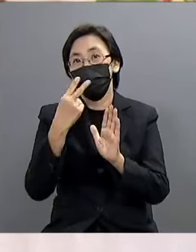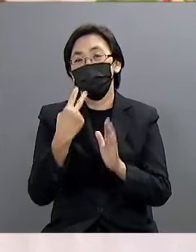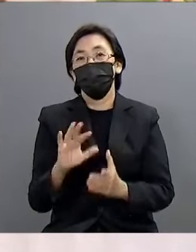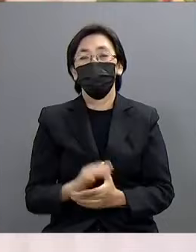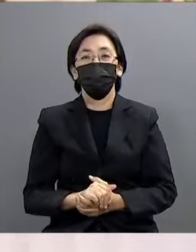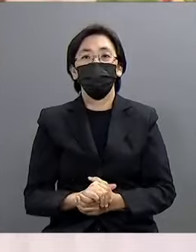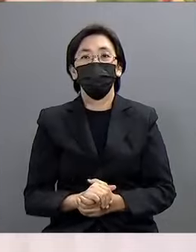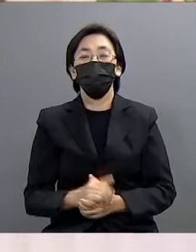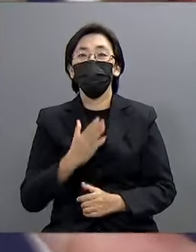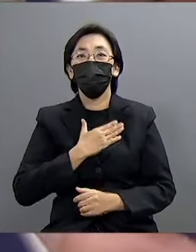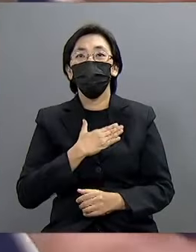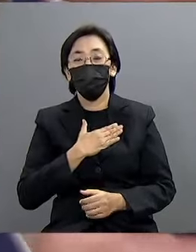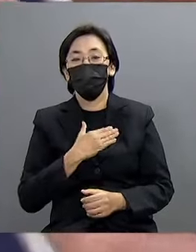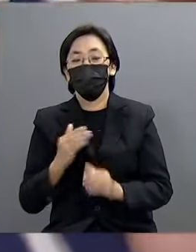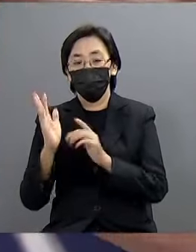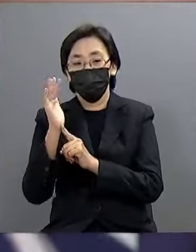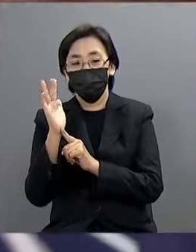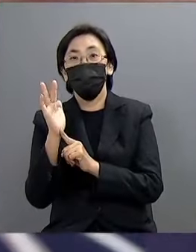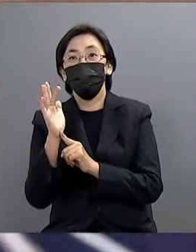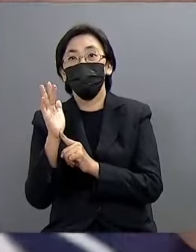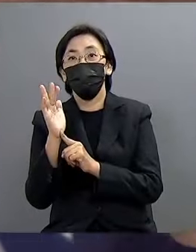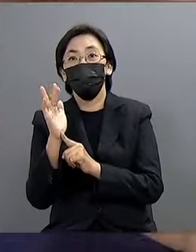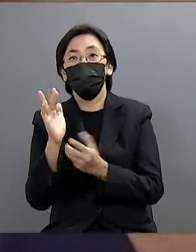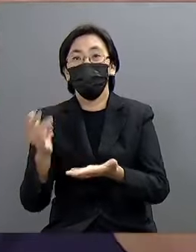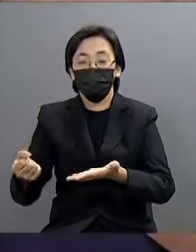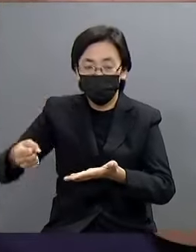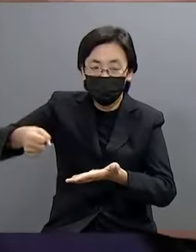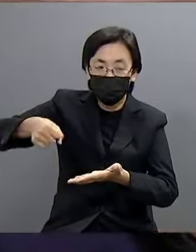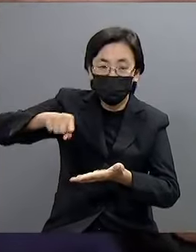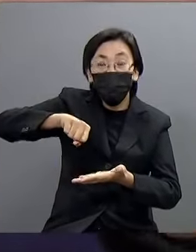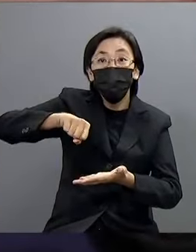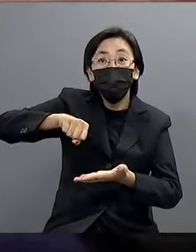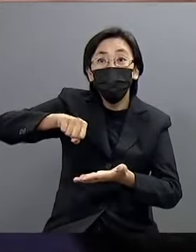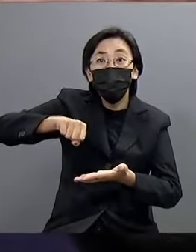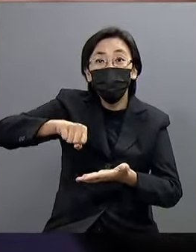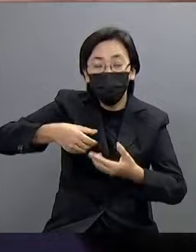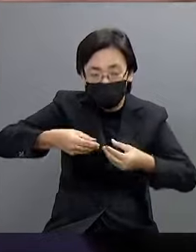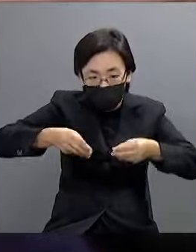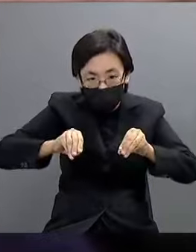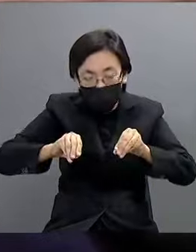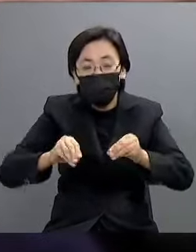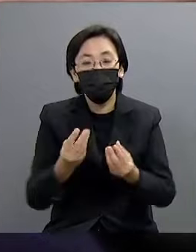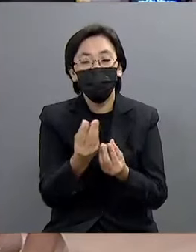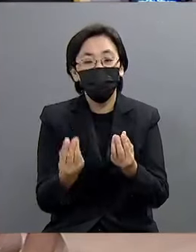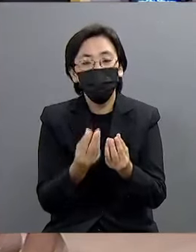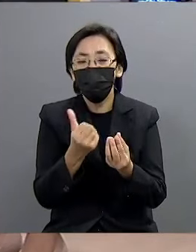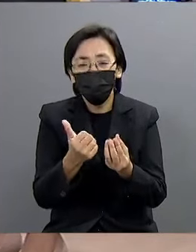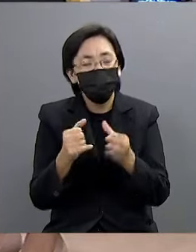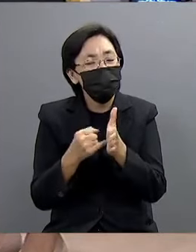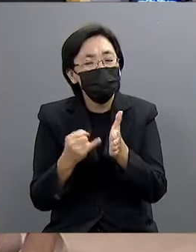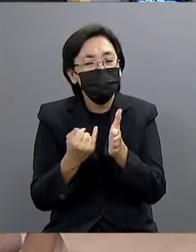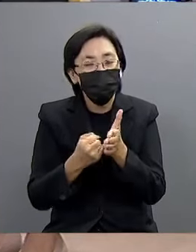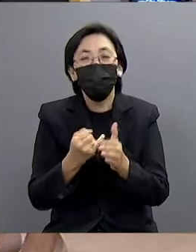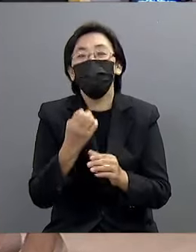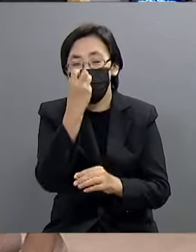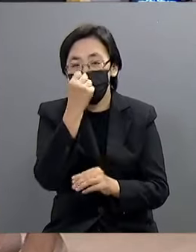ทเทียนลงไปแกะออกมาก็เป็นเทียนแล้วก็น่ารักแล้วเลยก็เลยเหมือนแบบขั้นตอนมันไม่ได้ยากเลยก็เลยเริ่มจากการทำขนม